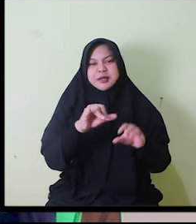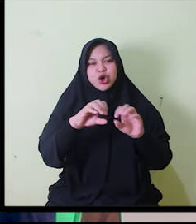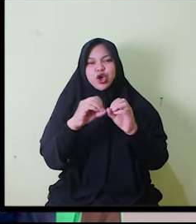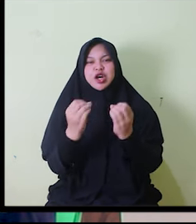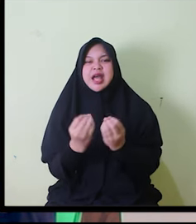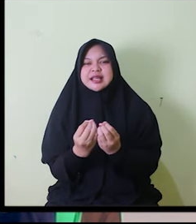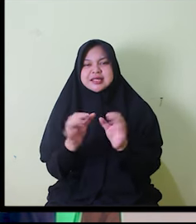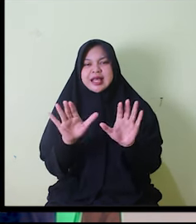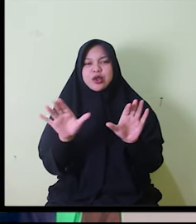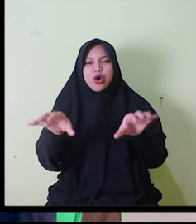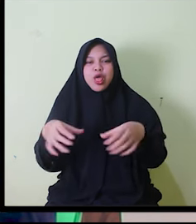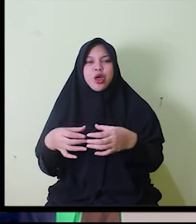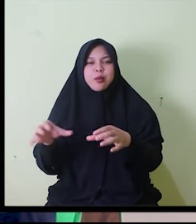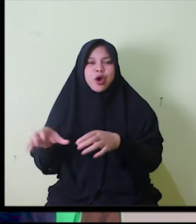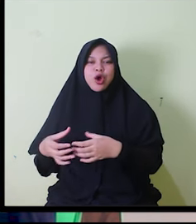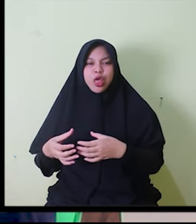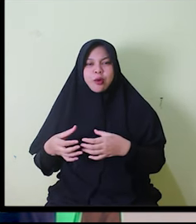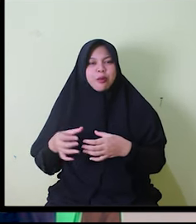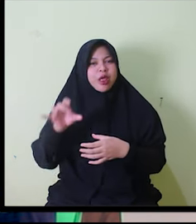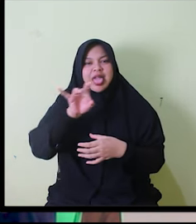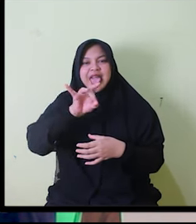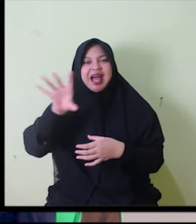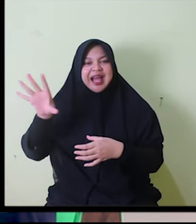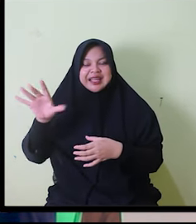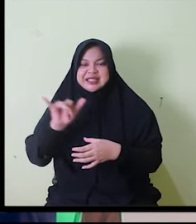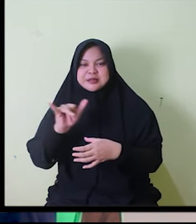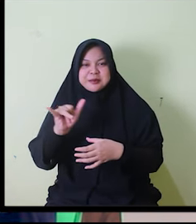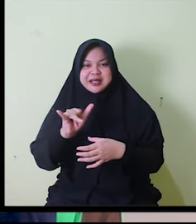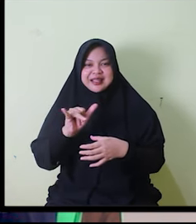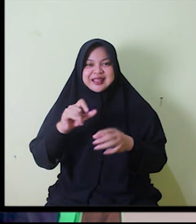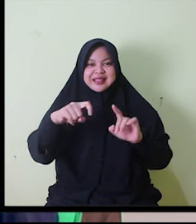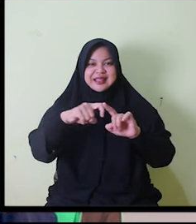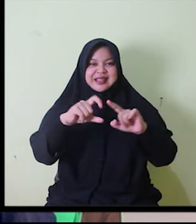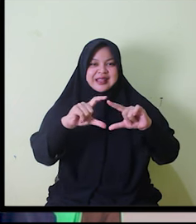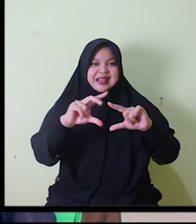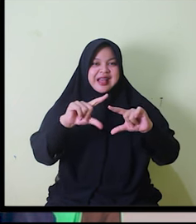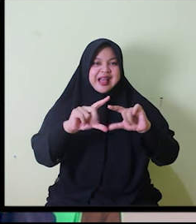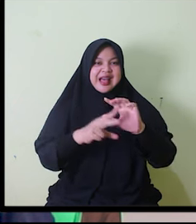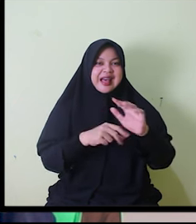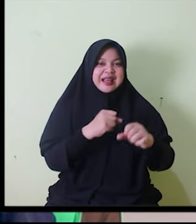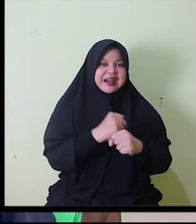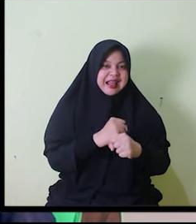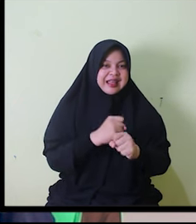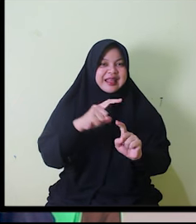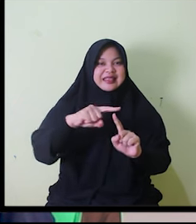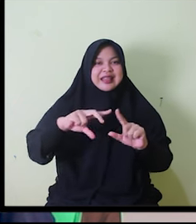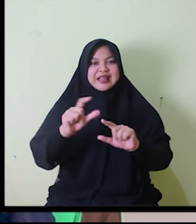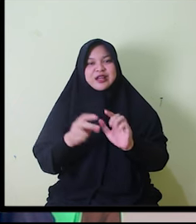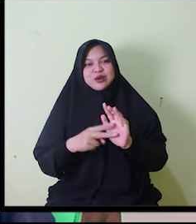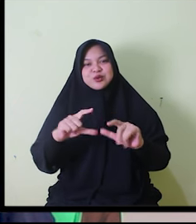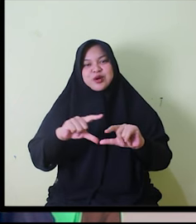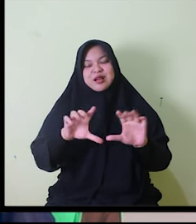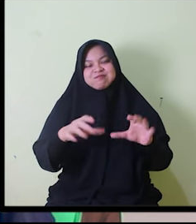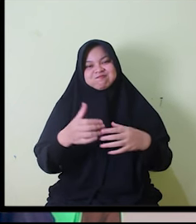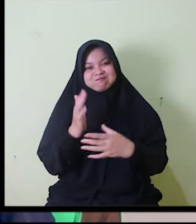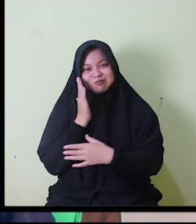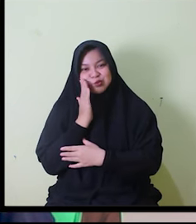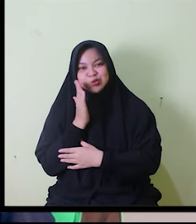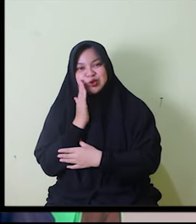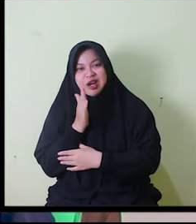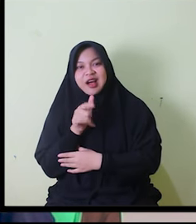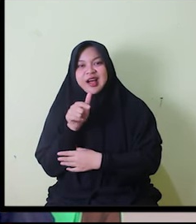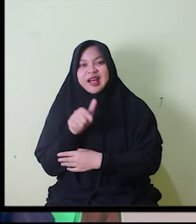kelompok-kelompok di tingkat Kelurahan yang lain kayak karang taruna misalkan eksistensi itu penting Mak Lulu i artinya Bagaimana